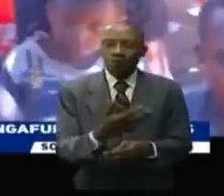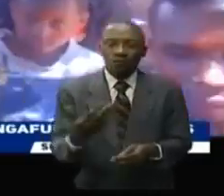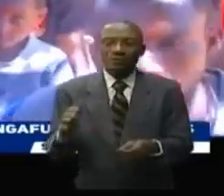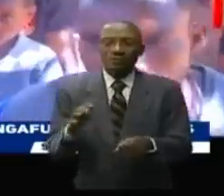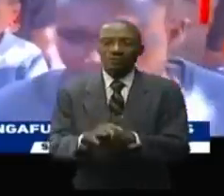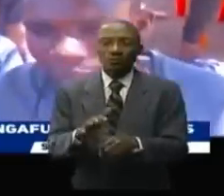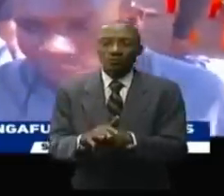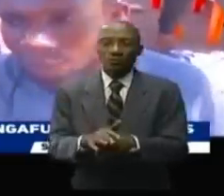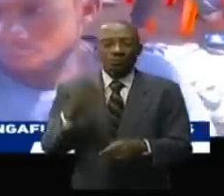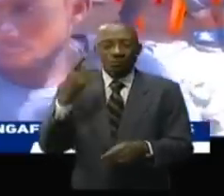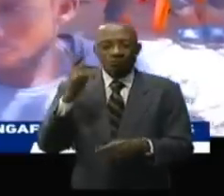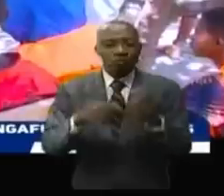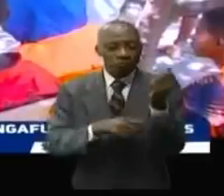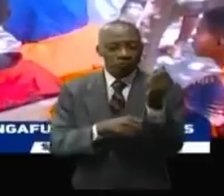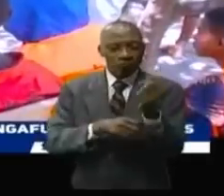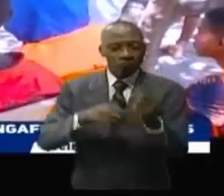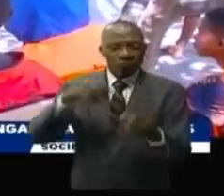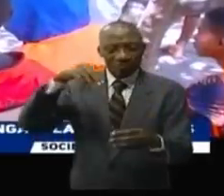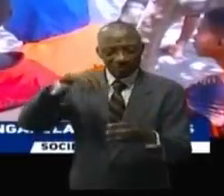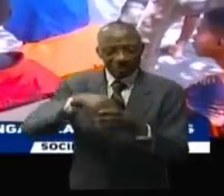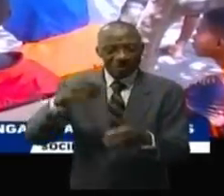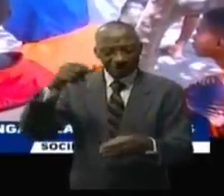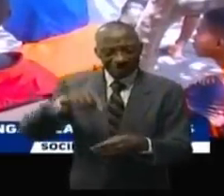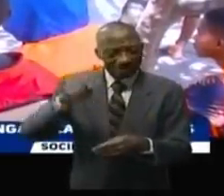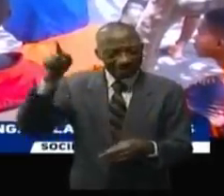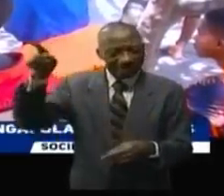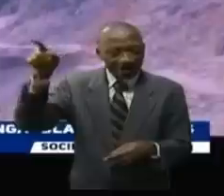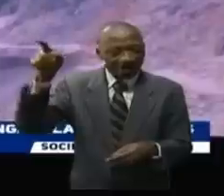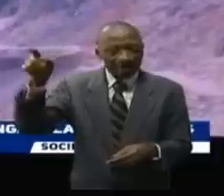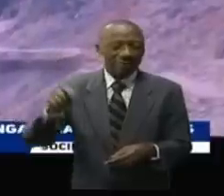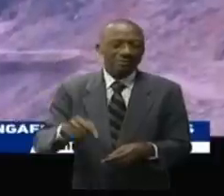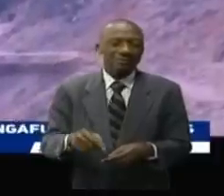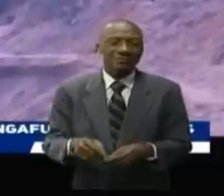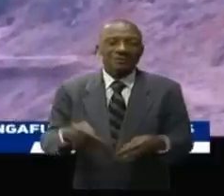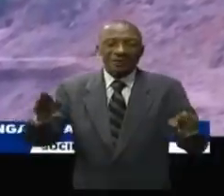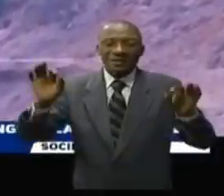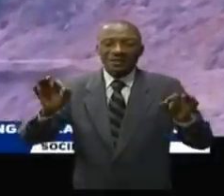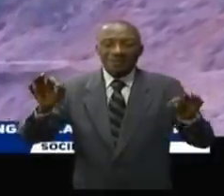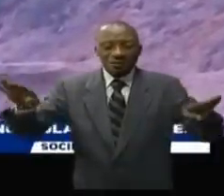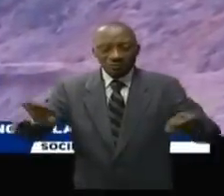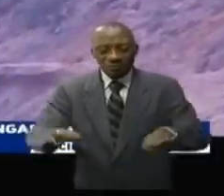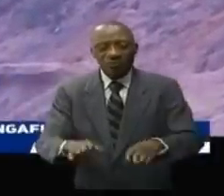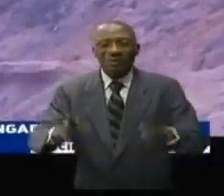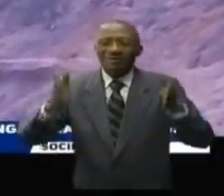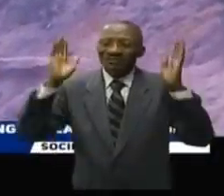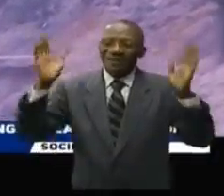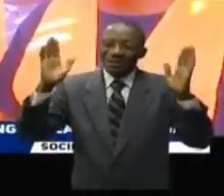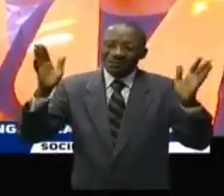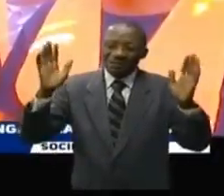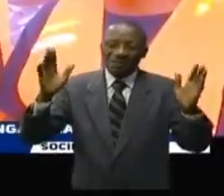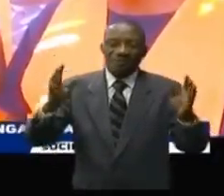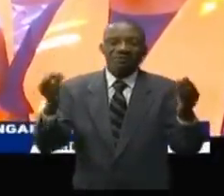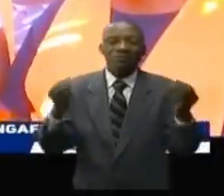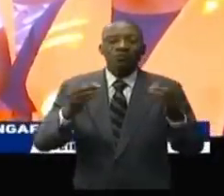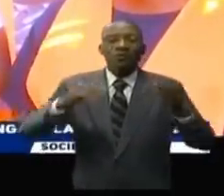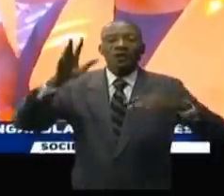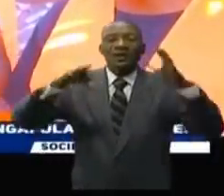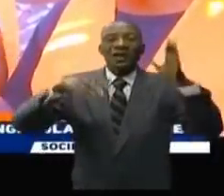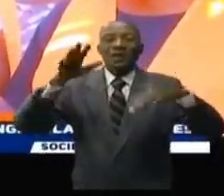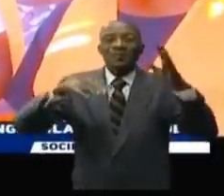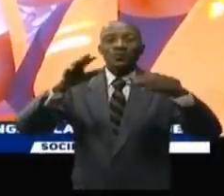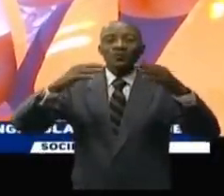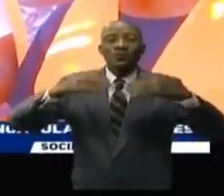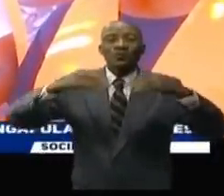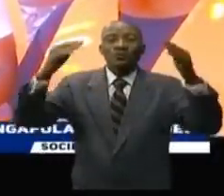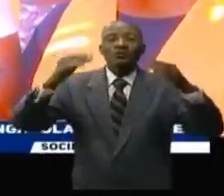la progression de cette érosion qui représente aujourd'hui un danger permanent en cette période de pluie. Nous sommes descendus aujourd'hui à